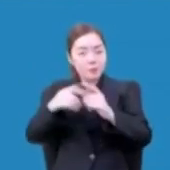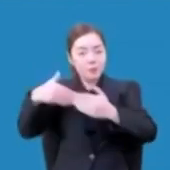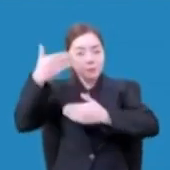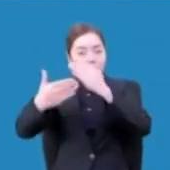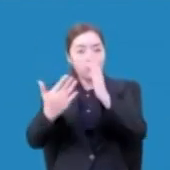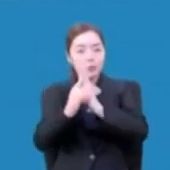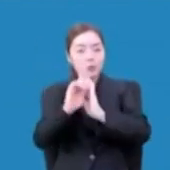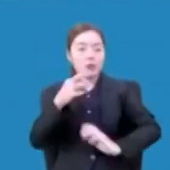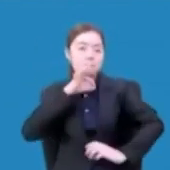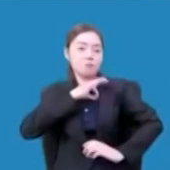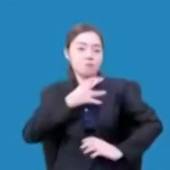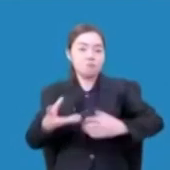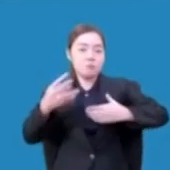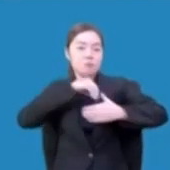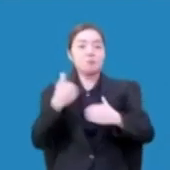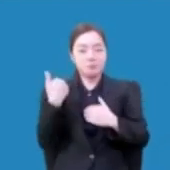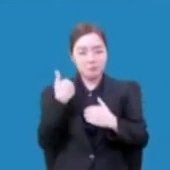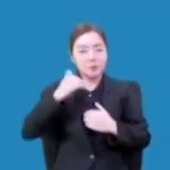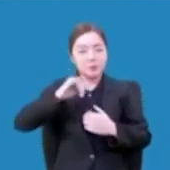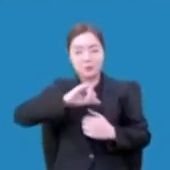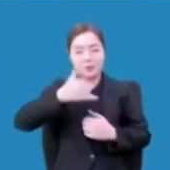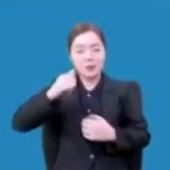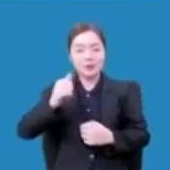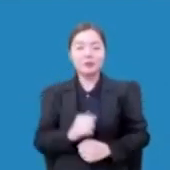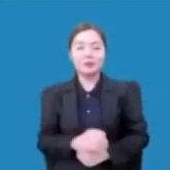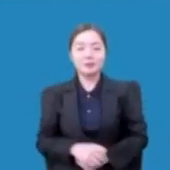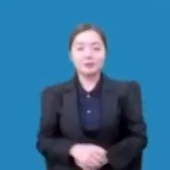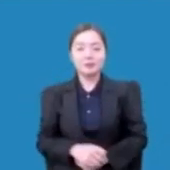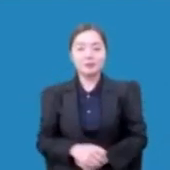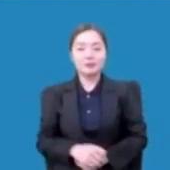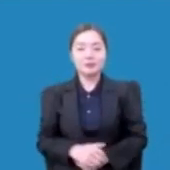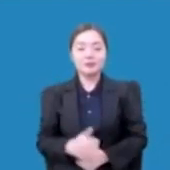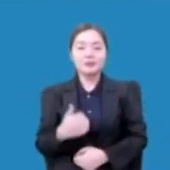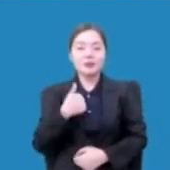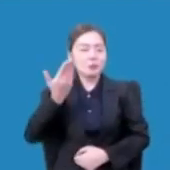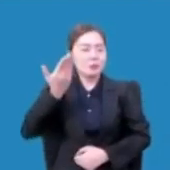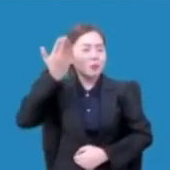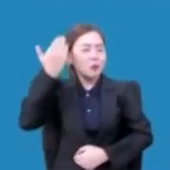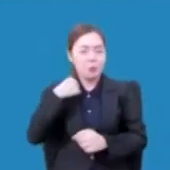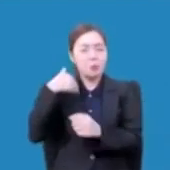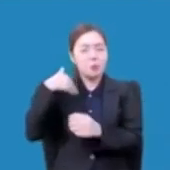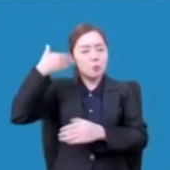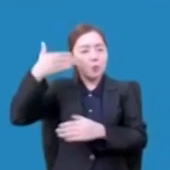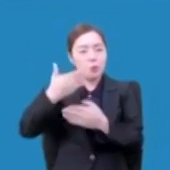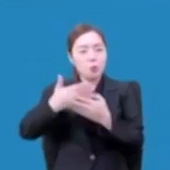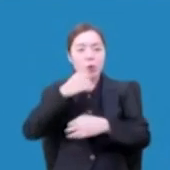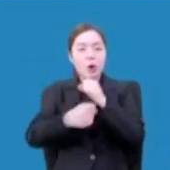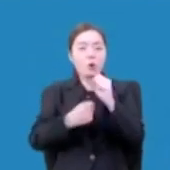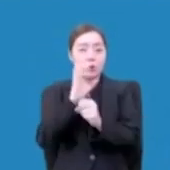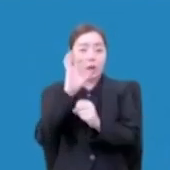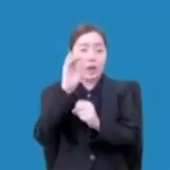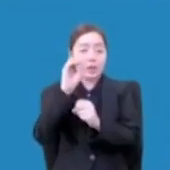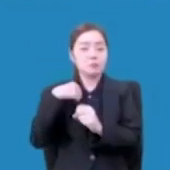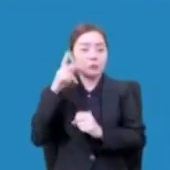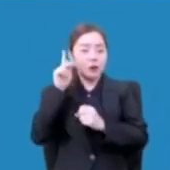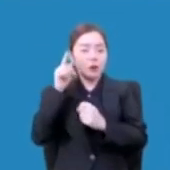ตัวจริงก็ได้นะครับวิกฤตคือโอกาสครับผมทำข่าวมาเกือบ50ปีตลอดชีวิตแต่ไม่มีช่วงไหน